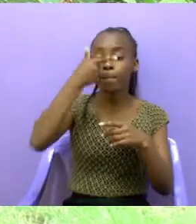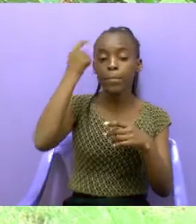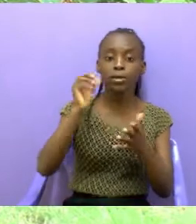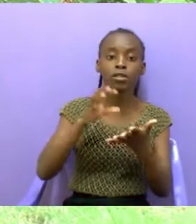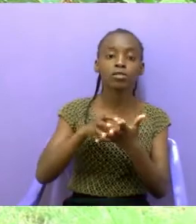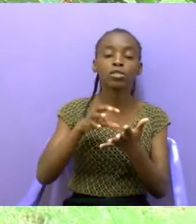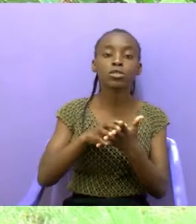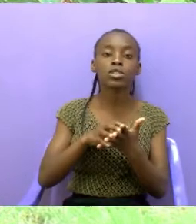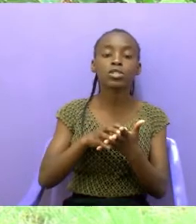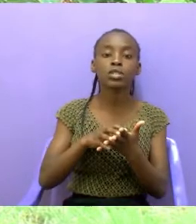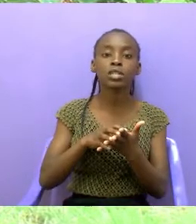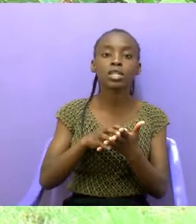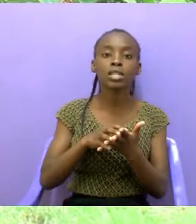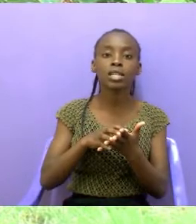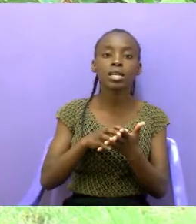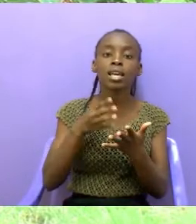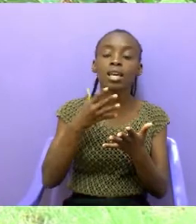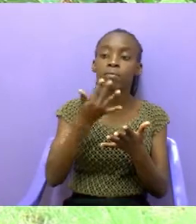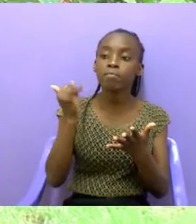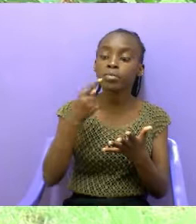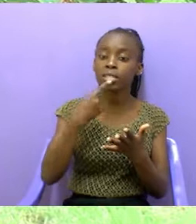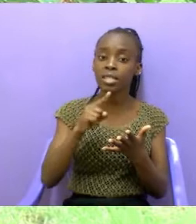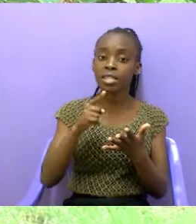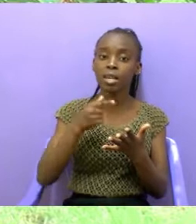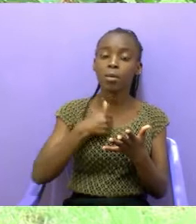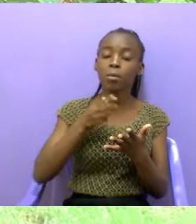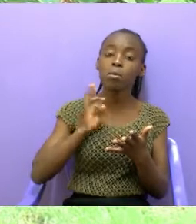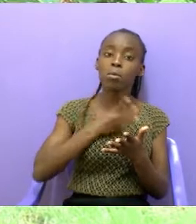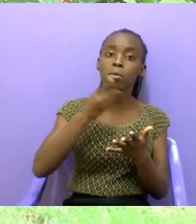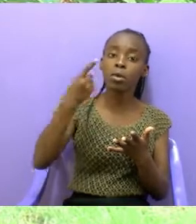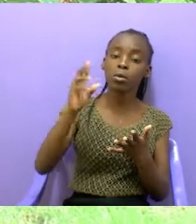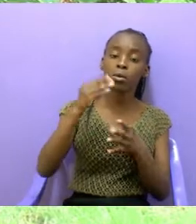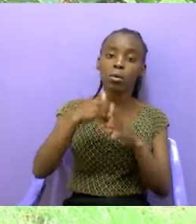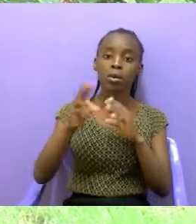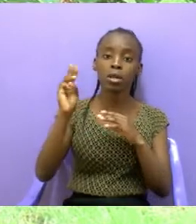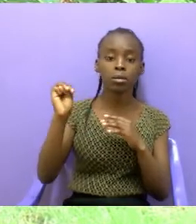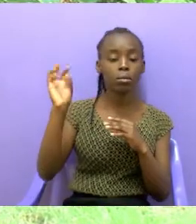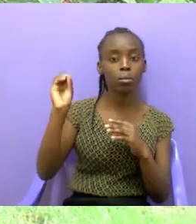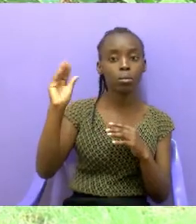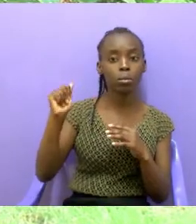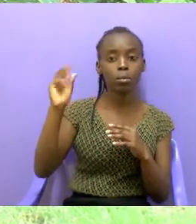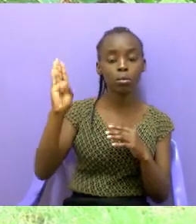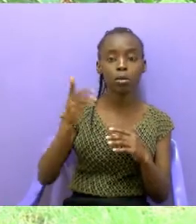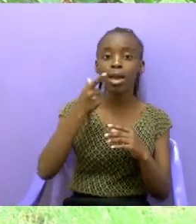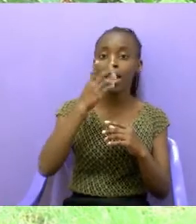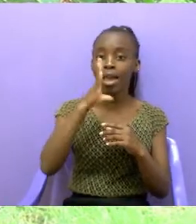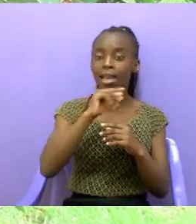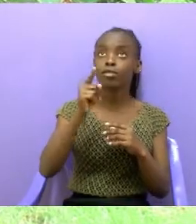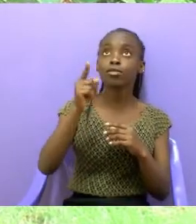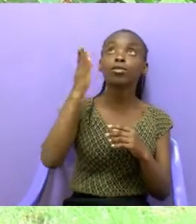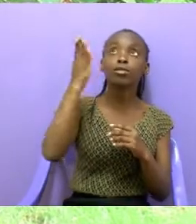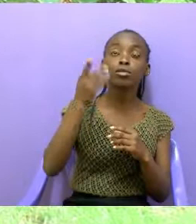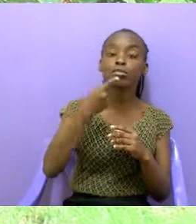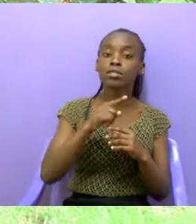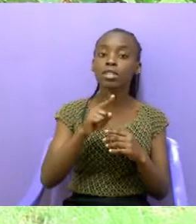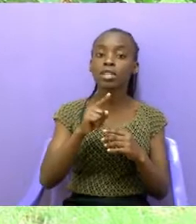nchi ya Moabu. Na ulikuwa umeshatoa maonyo kwamba kule msiende, na wala msioe binti zao, na msiwaoze binti zenu